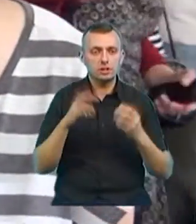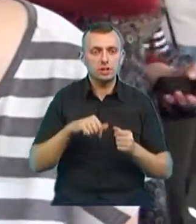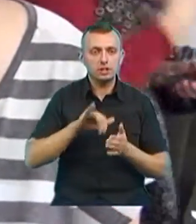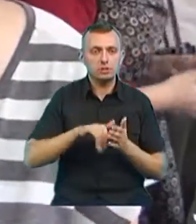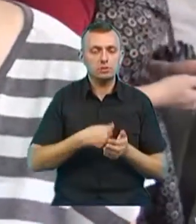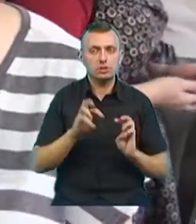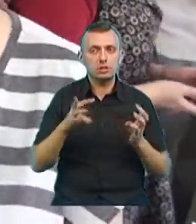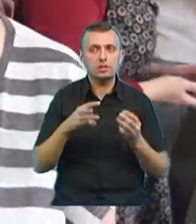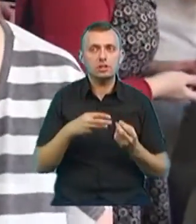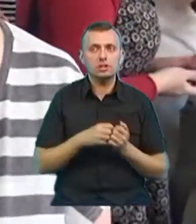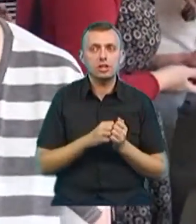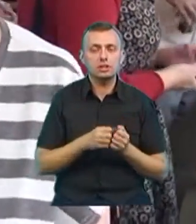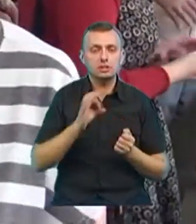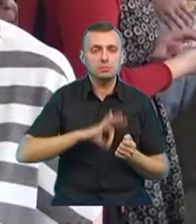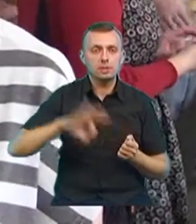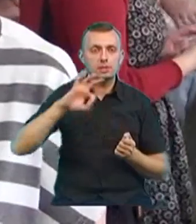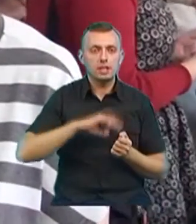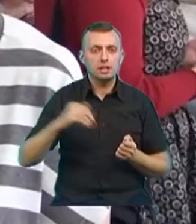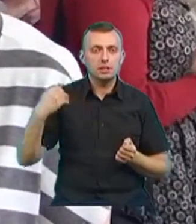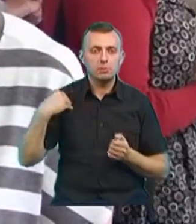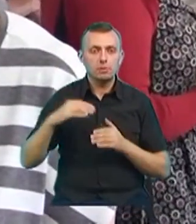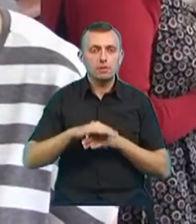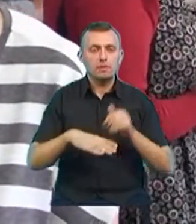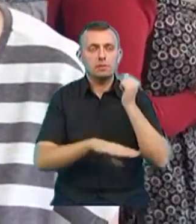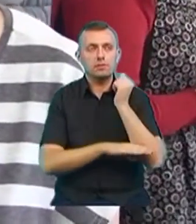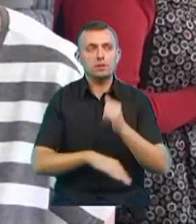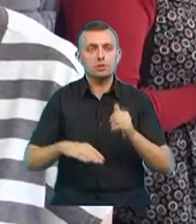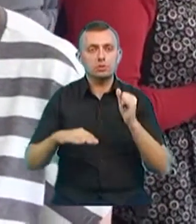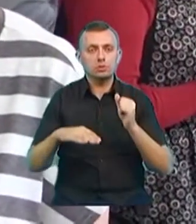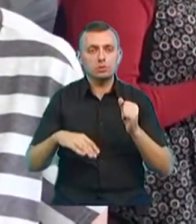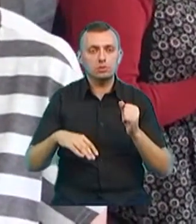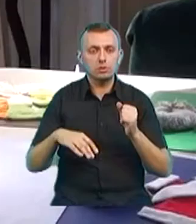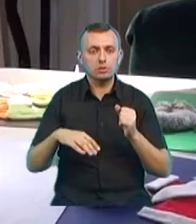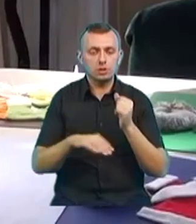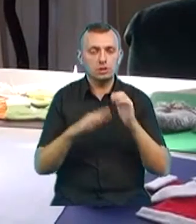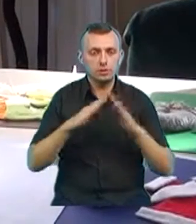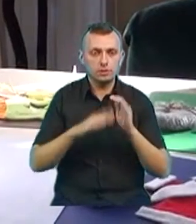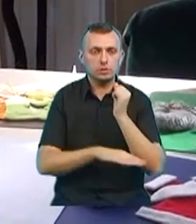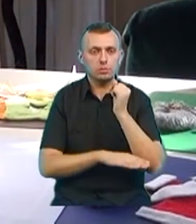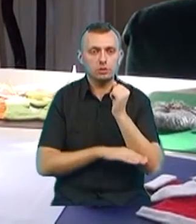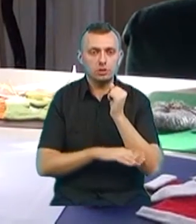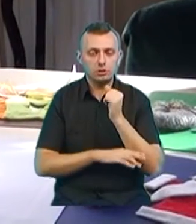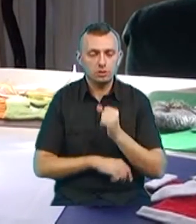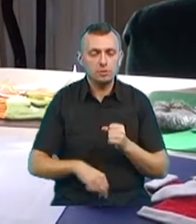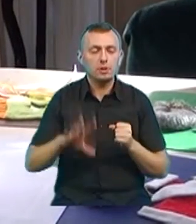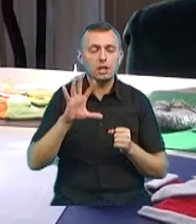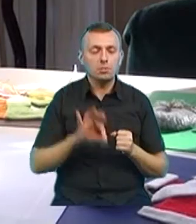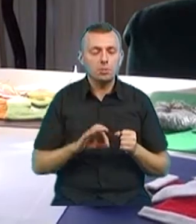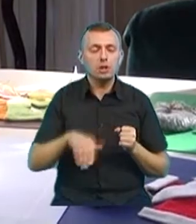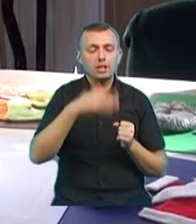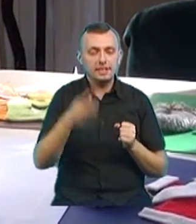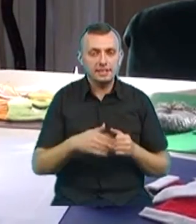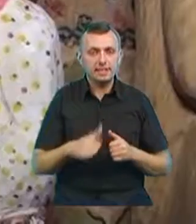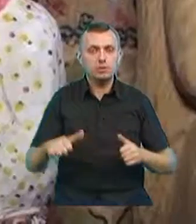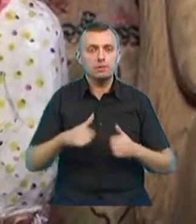już skończony, ale zapraszamy wszystkich chętnych na dalszą część warsztatów. Kutnowskie warsztaty artystyczne w Dworku